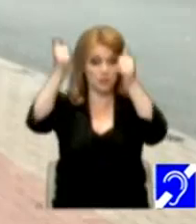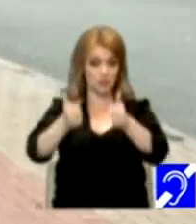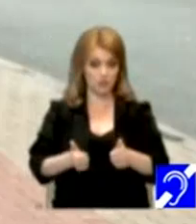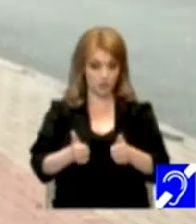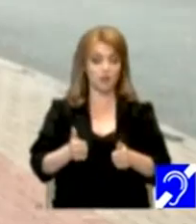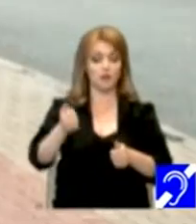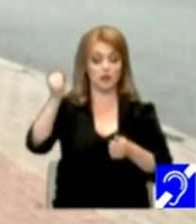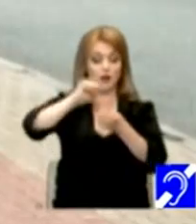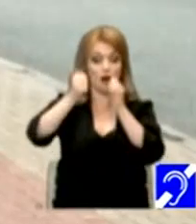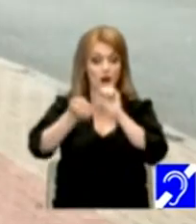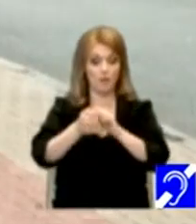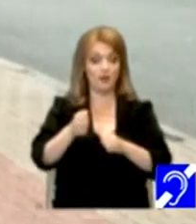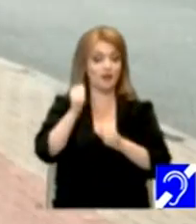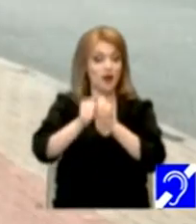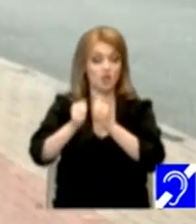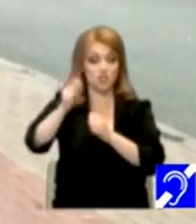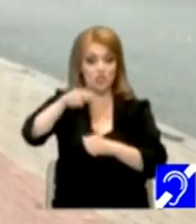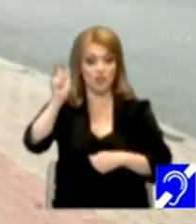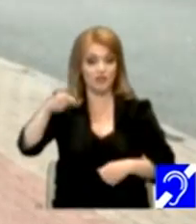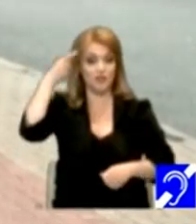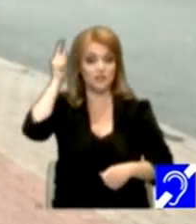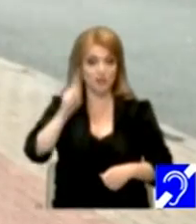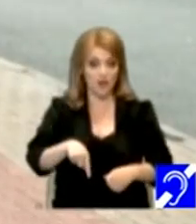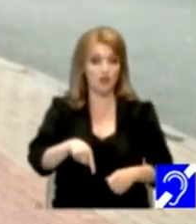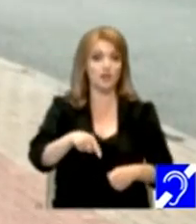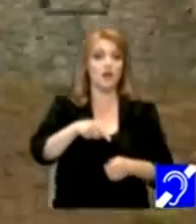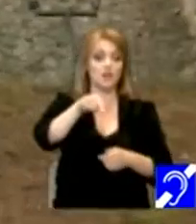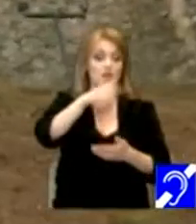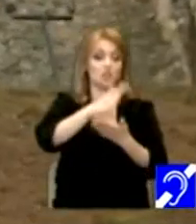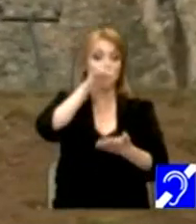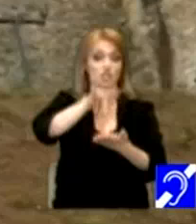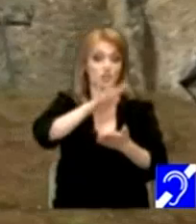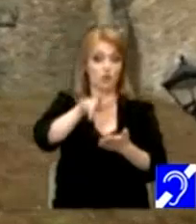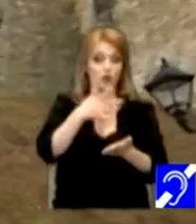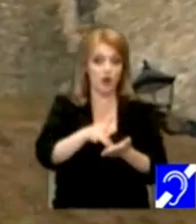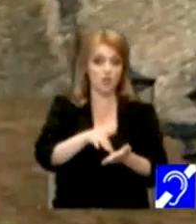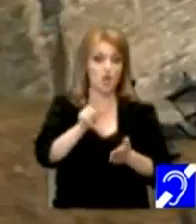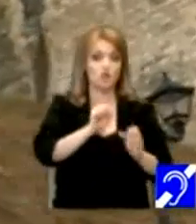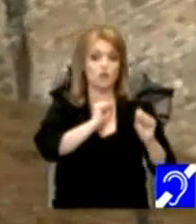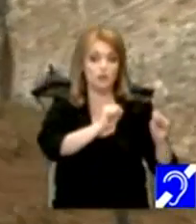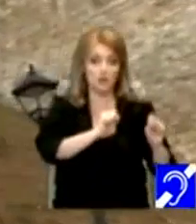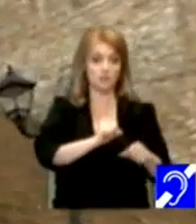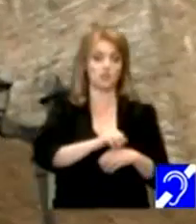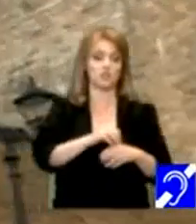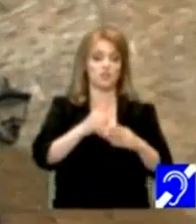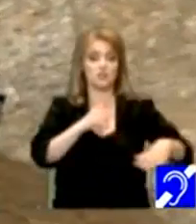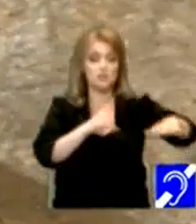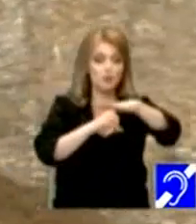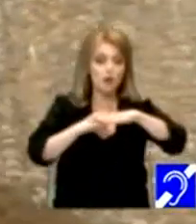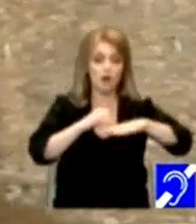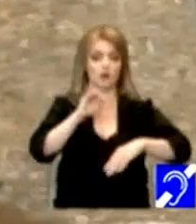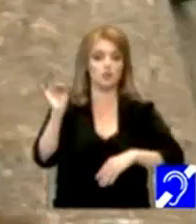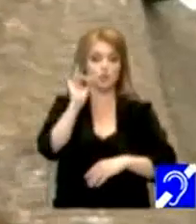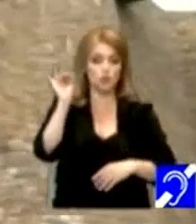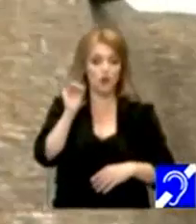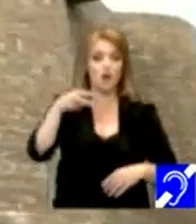care știe fiecare basarabean este aici în Piața Mare a Adunării Naționale. Pentru a proteja tezaurul istoric și spiritual